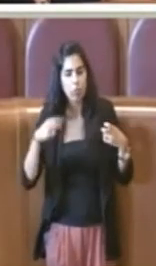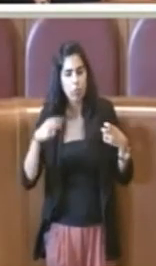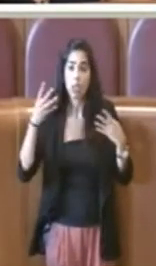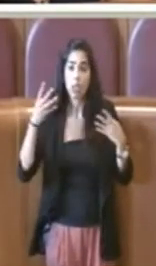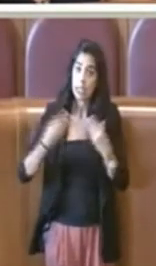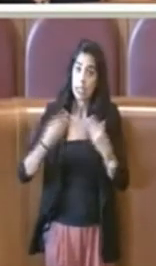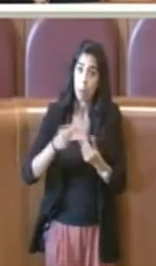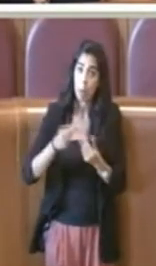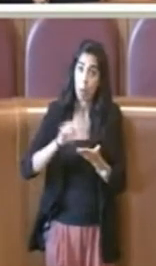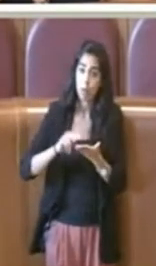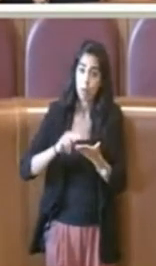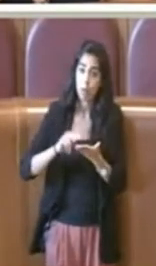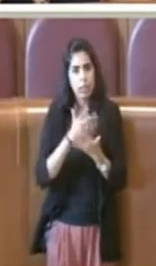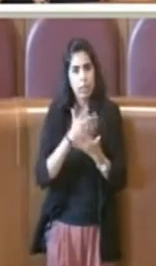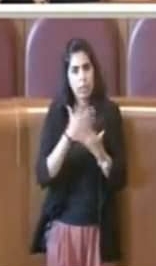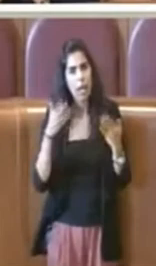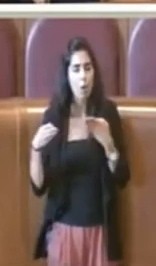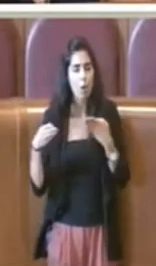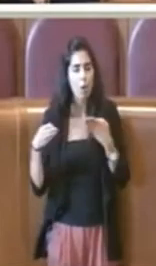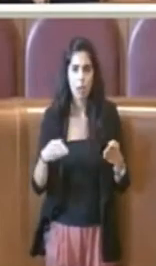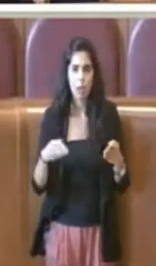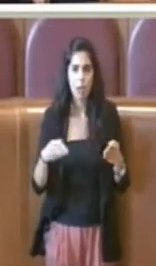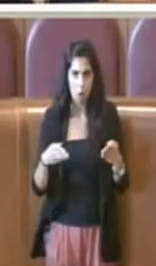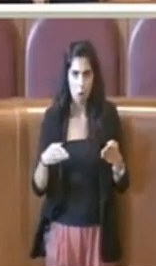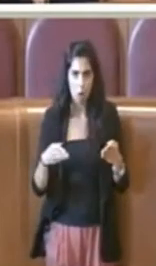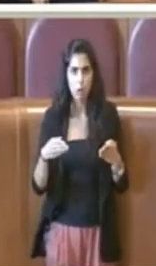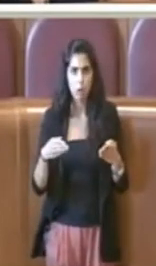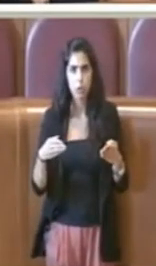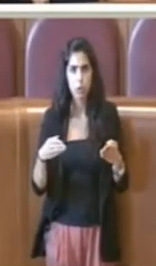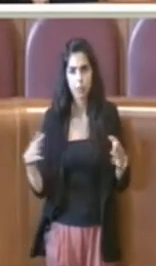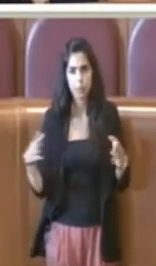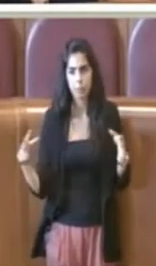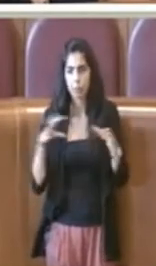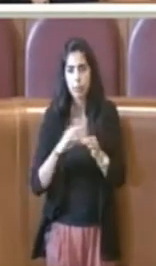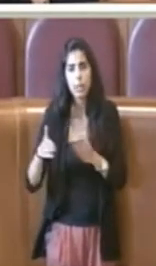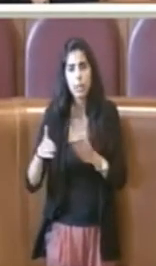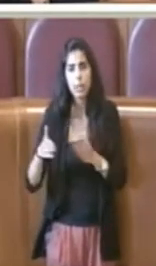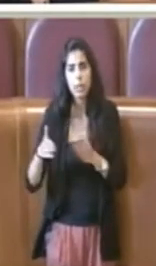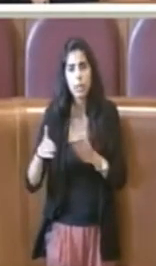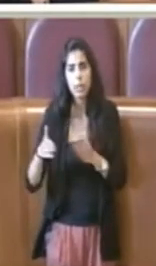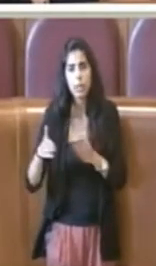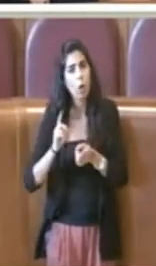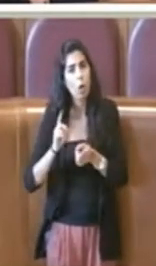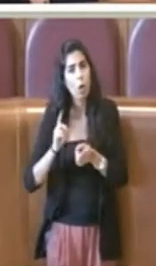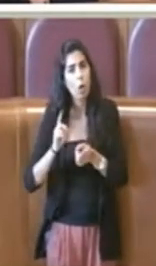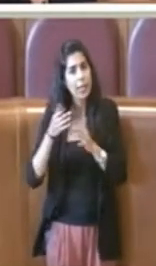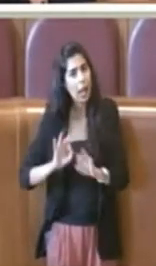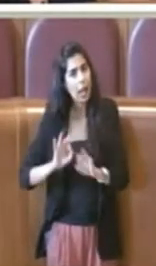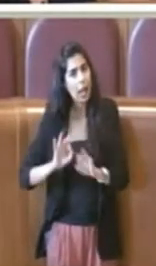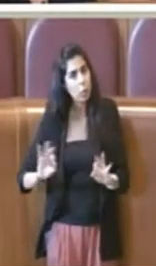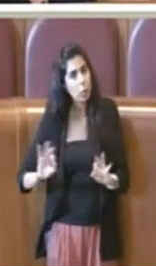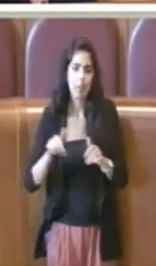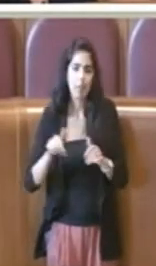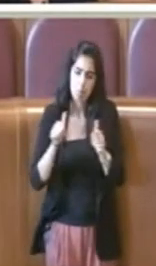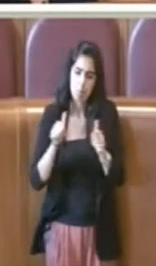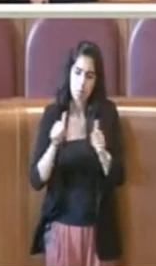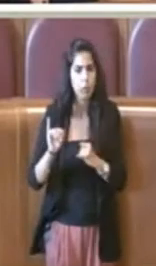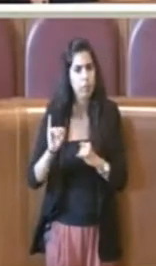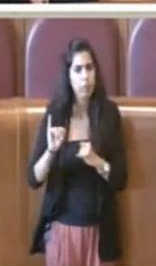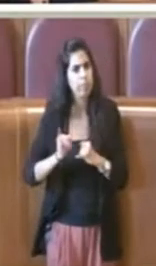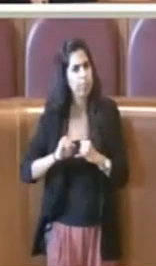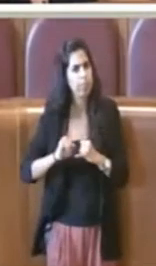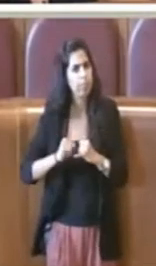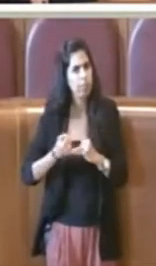perché chiaramente il percorso è stato fatto con il Dipartimento Politiche Educative in maniera molto capillare e molto